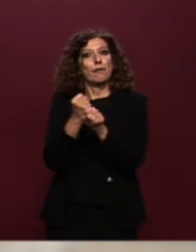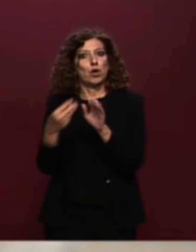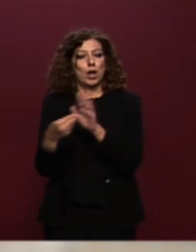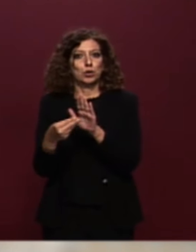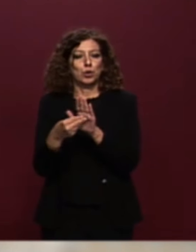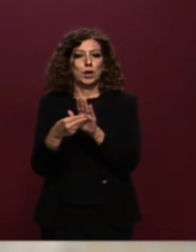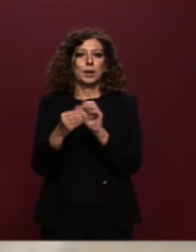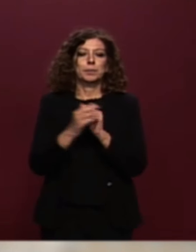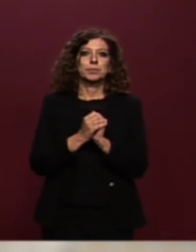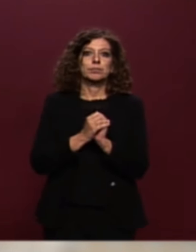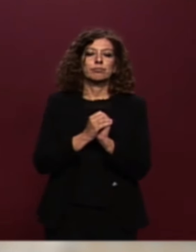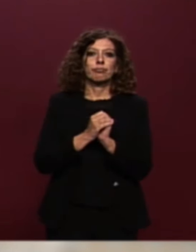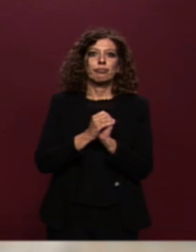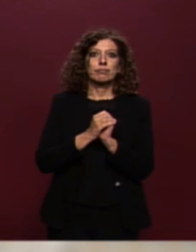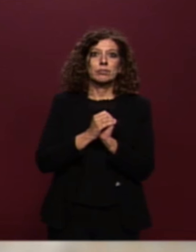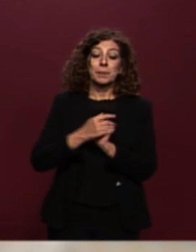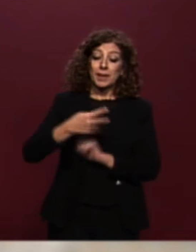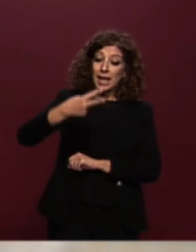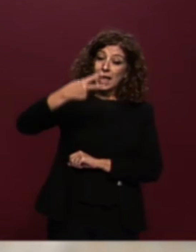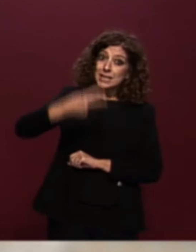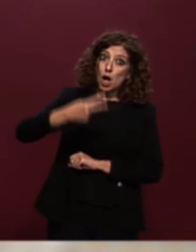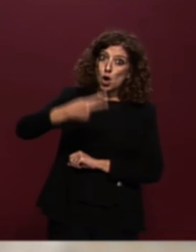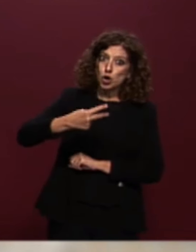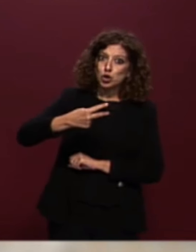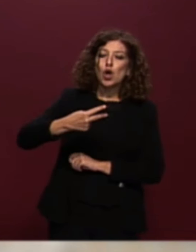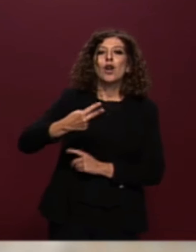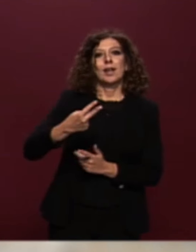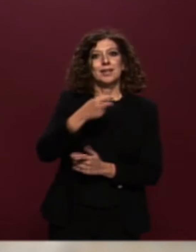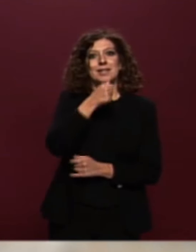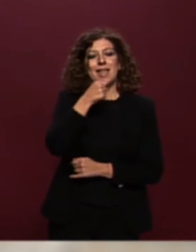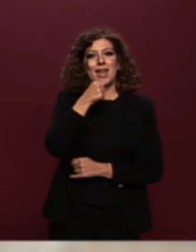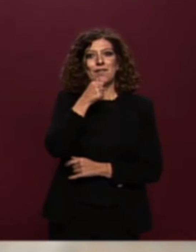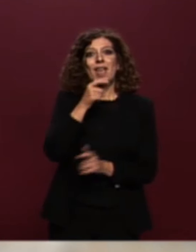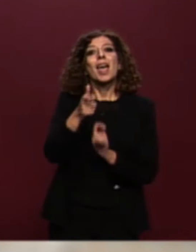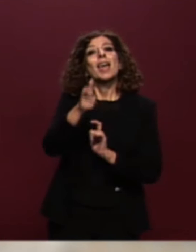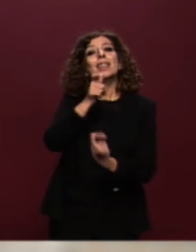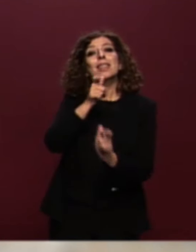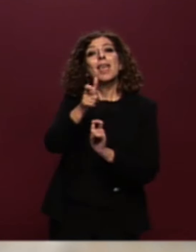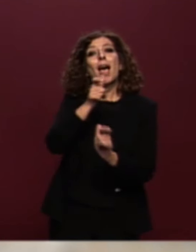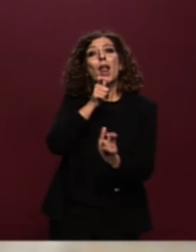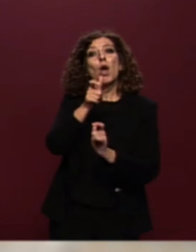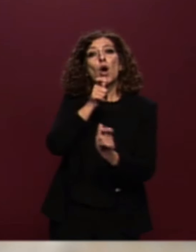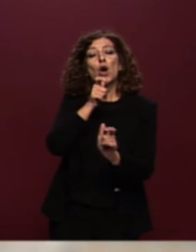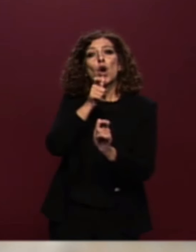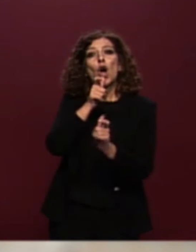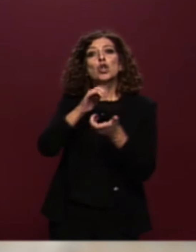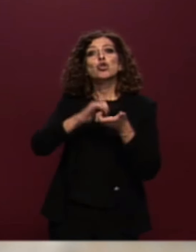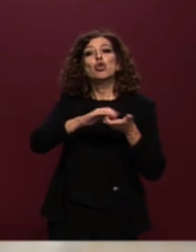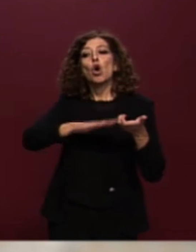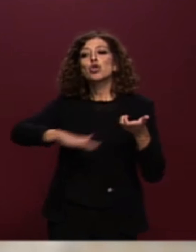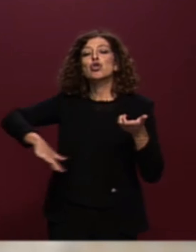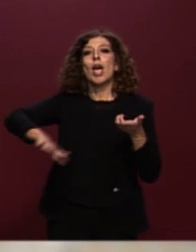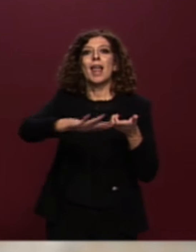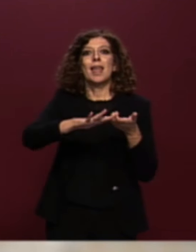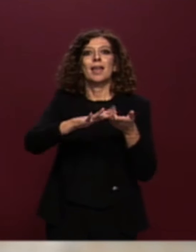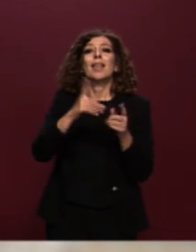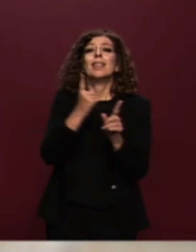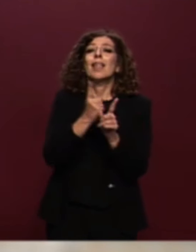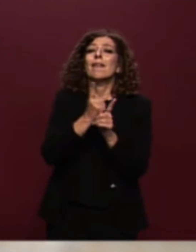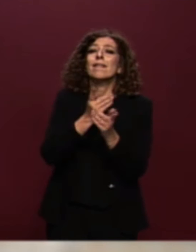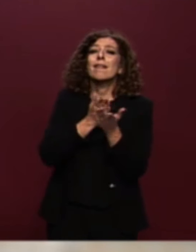fronte d'azione è dunque quello del dialogo sociale, che deve essere costante e capillare